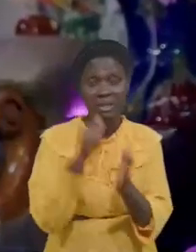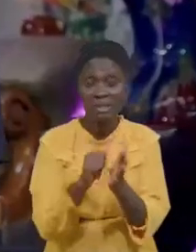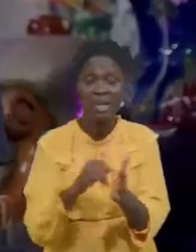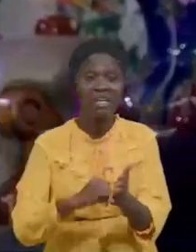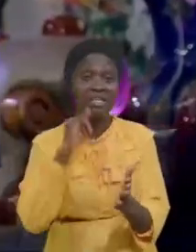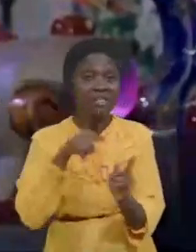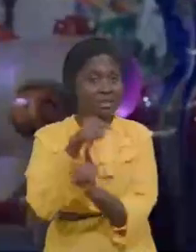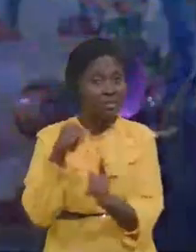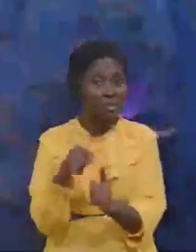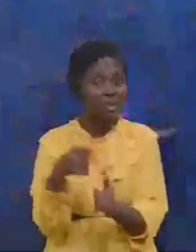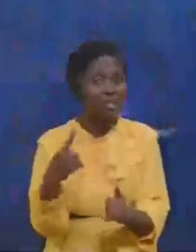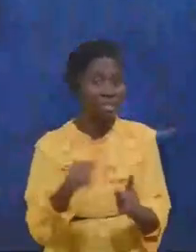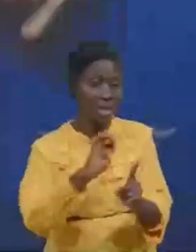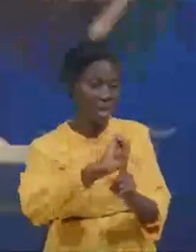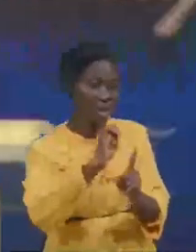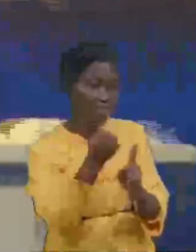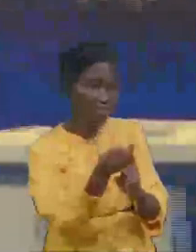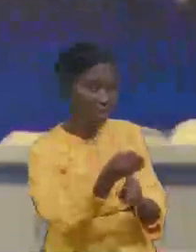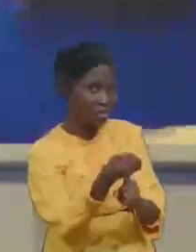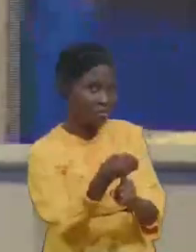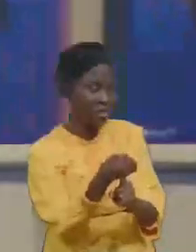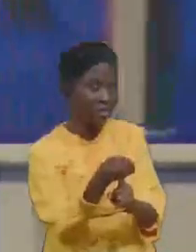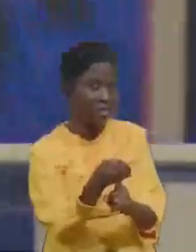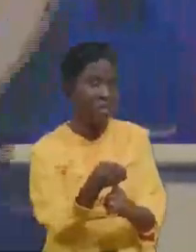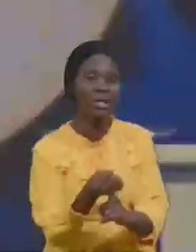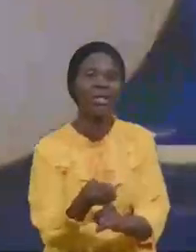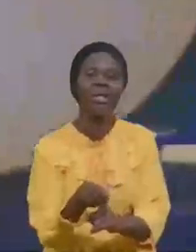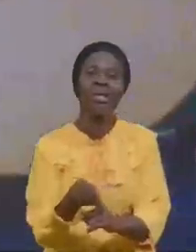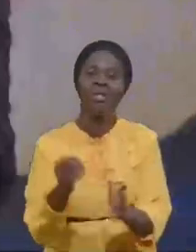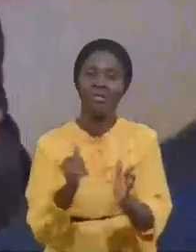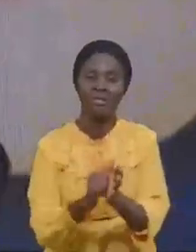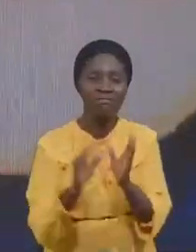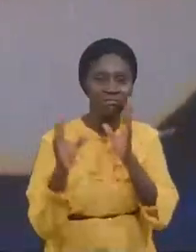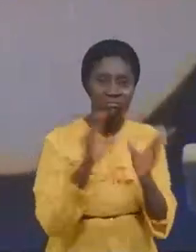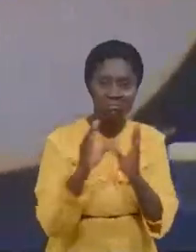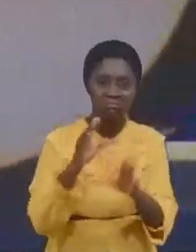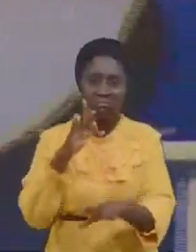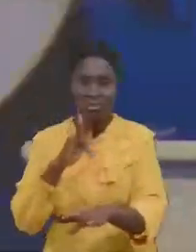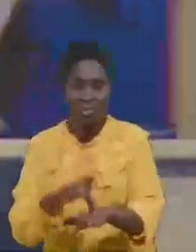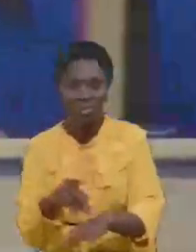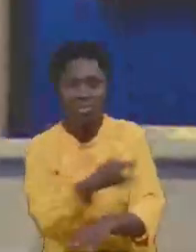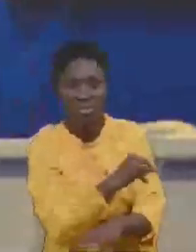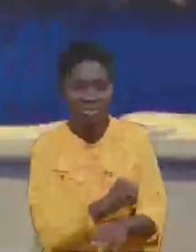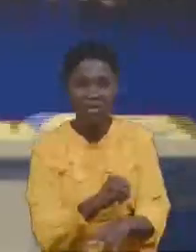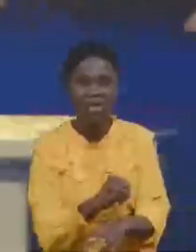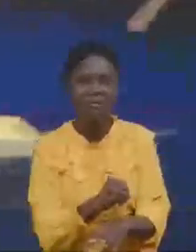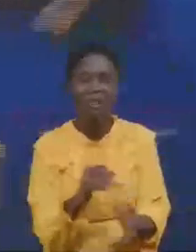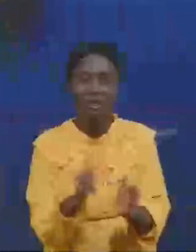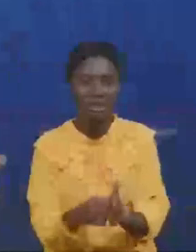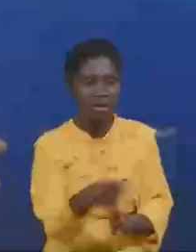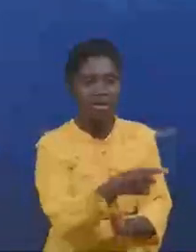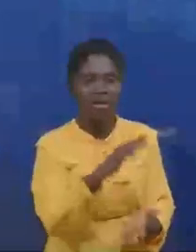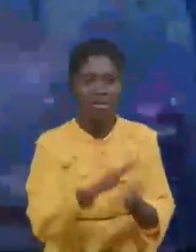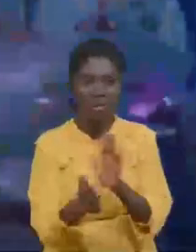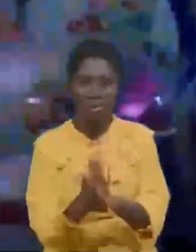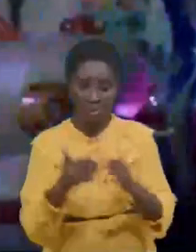lorsque l'environnement interagit avec eux et c'est à ce temps-là qu'ils ont des